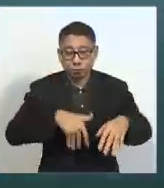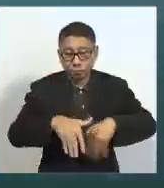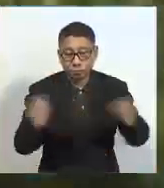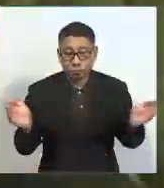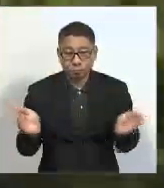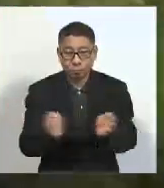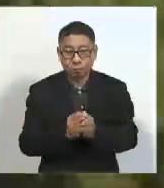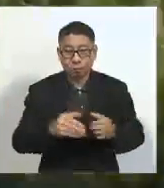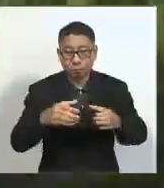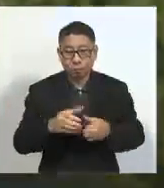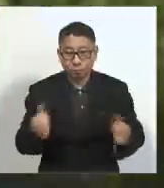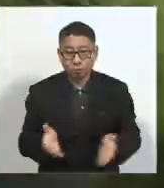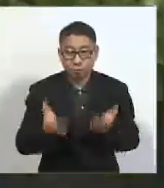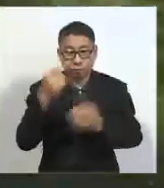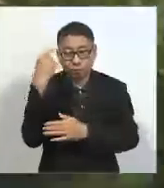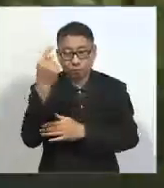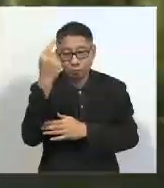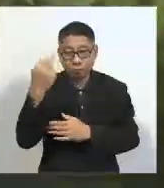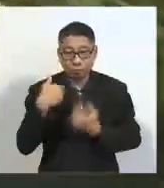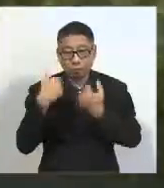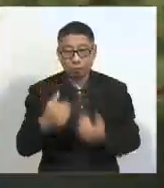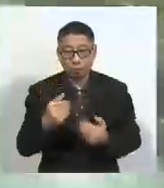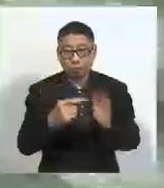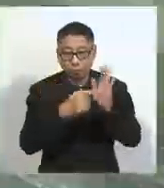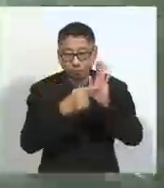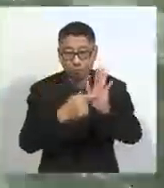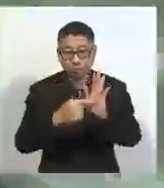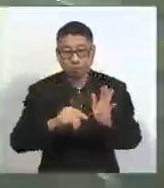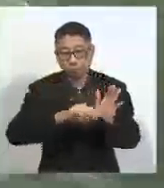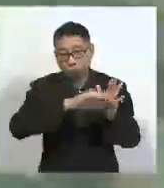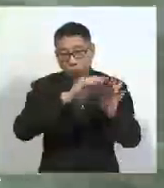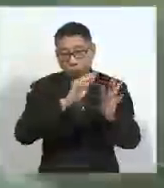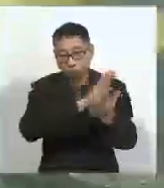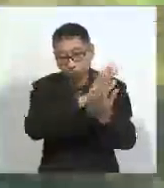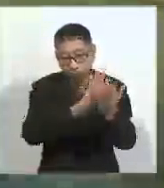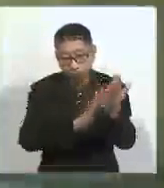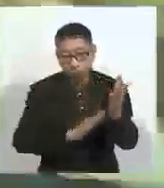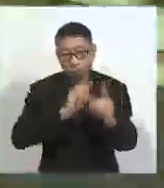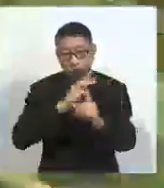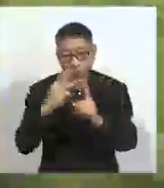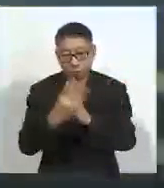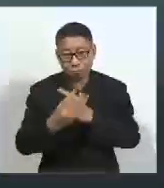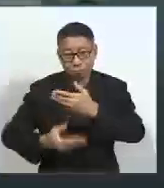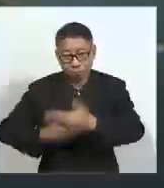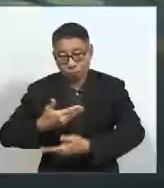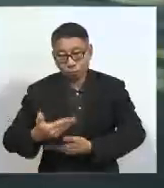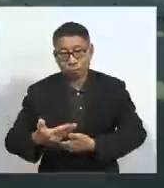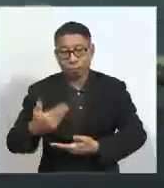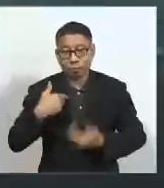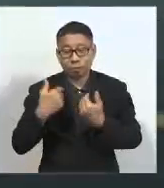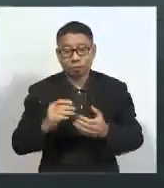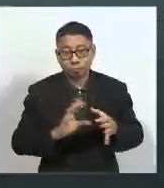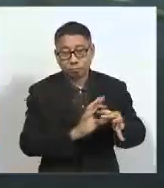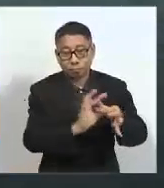ส่งเสริมการท่องเที่ยวในพื้นที่โดยได้นำความโดดเด่นของภูมิประเทศและวัฒนธรรมมาเป็นจุดขาย ความผูก